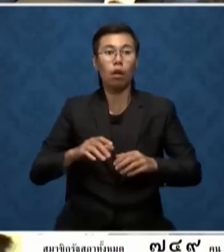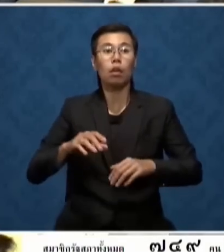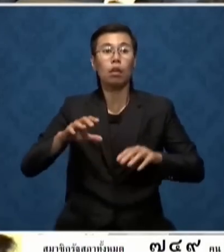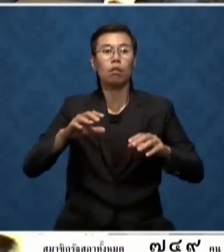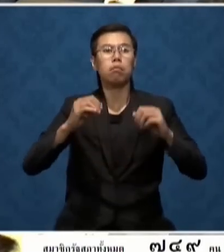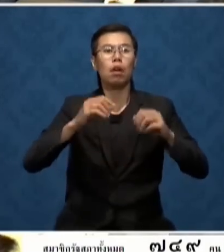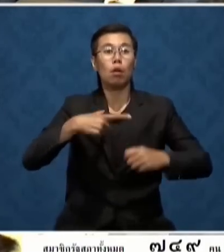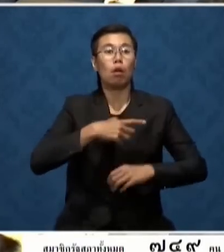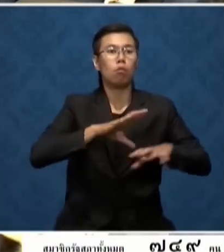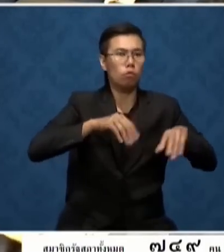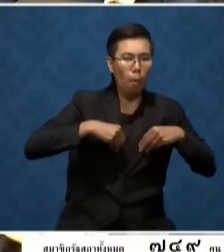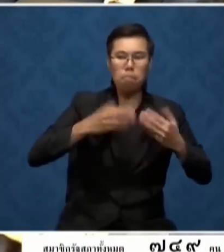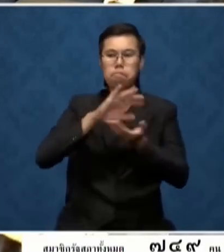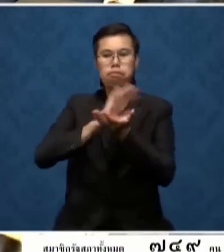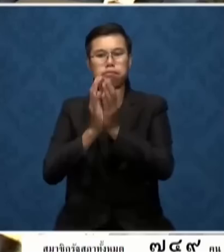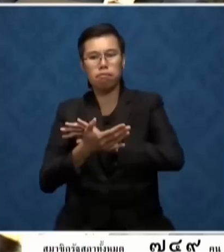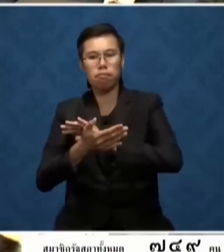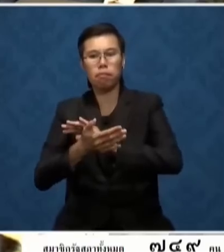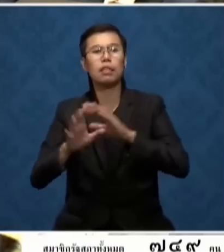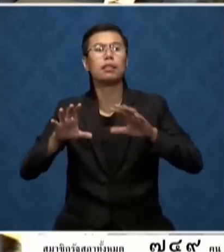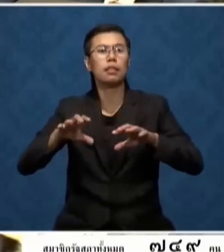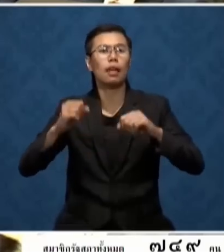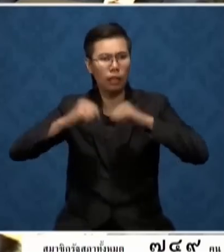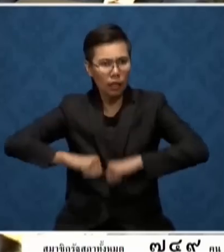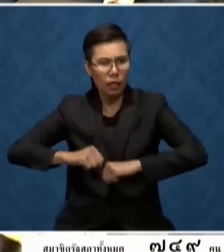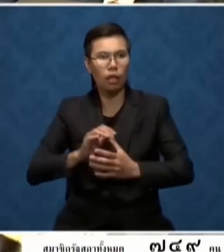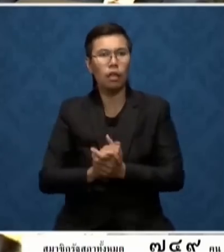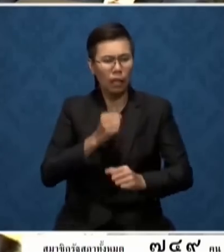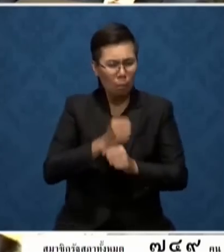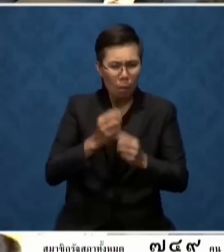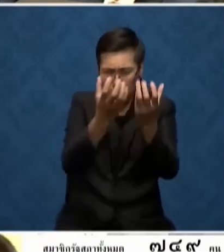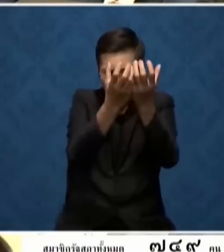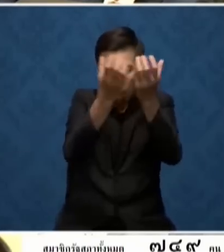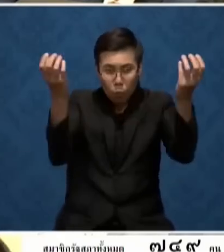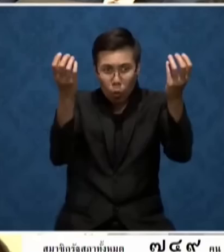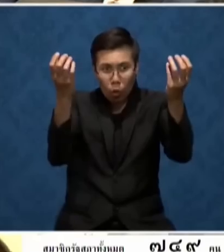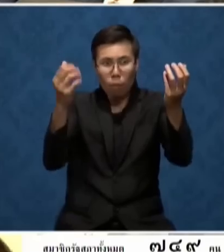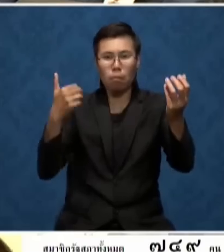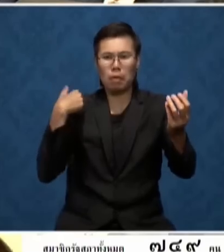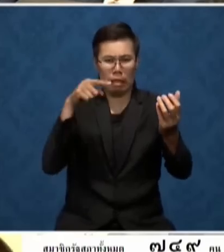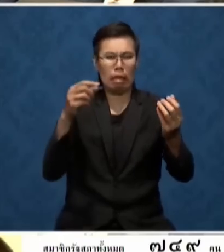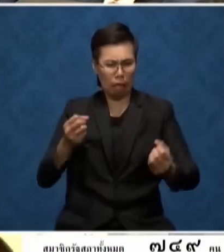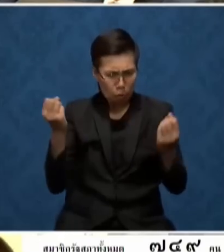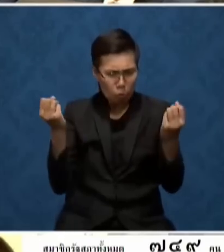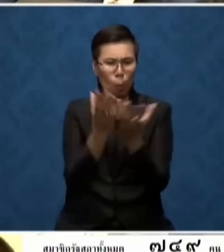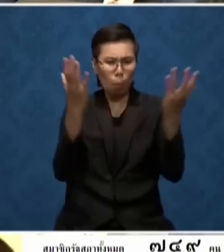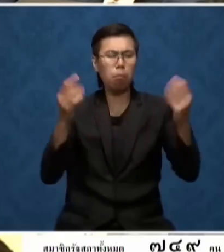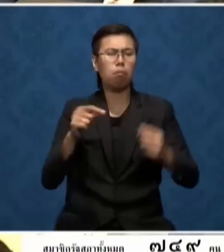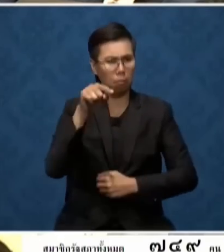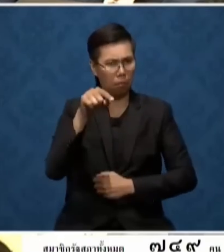เป็นญัตติเดี๋ยวผมจะอภิปรายว่ามันทำให้แล้วนูนได้รับผลกระทบกระเทือน